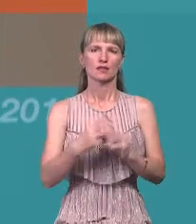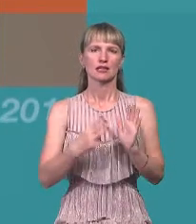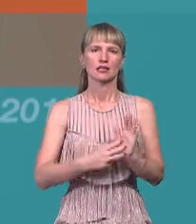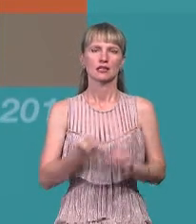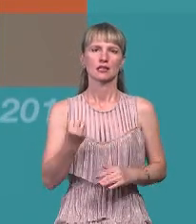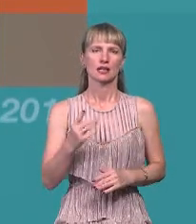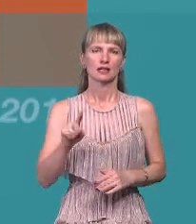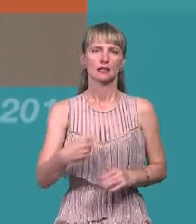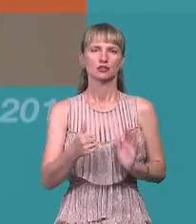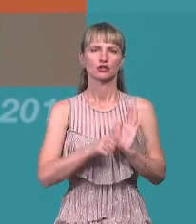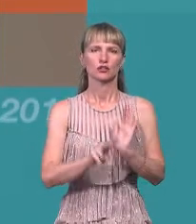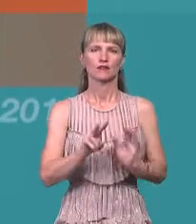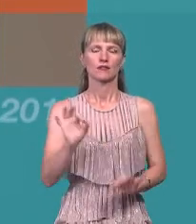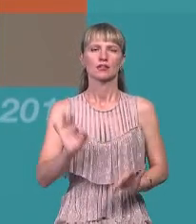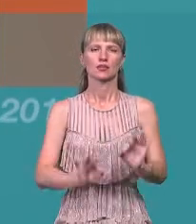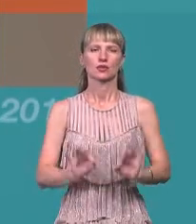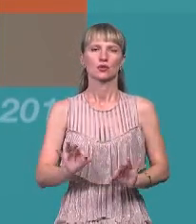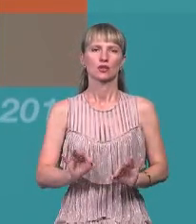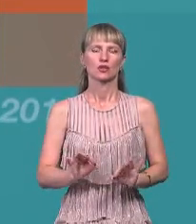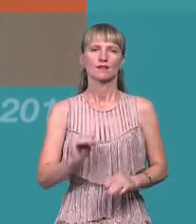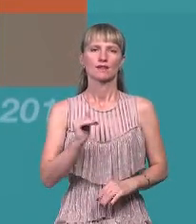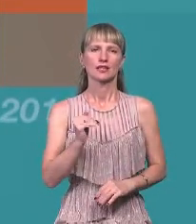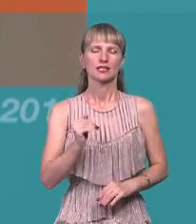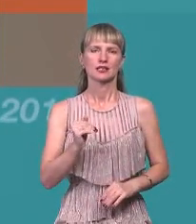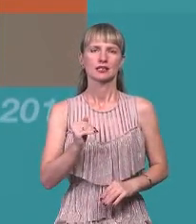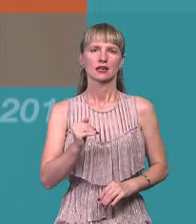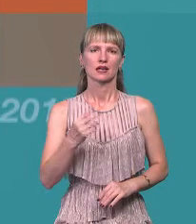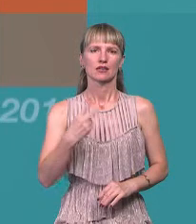рік 13,62%. Фізика